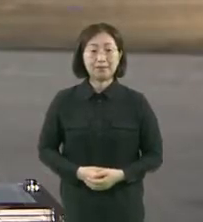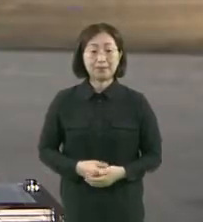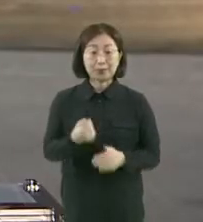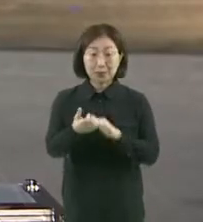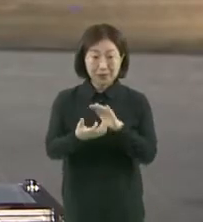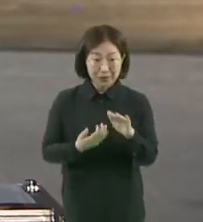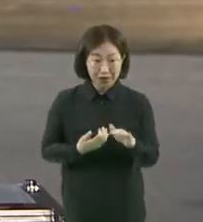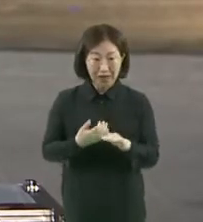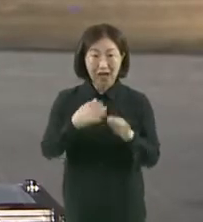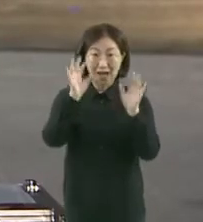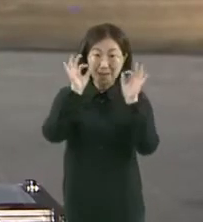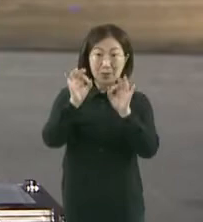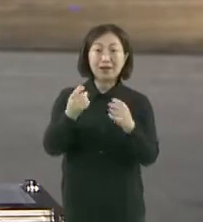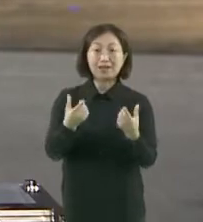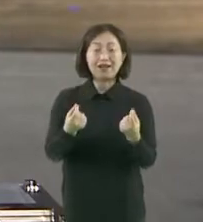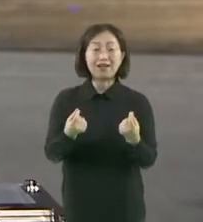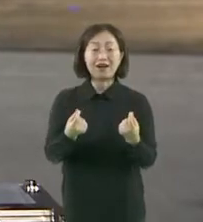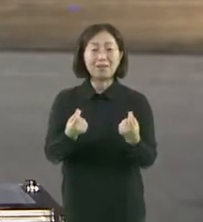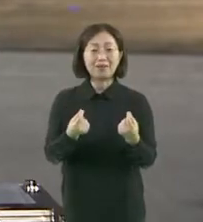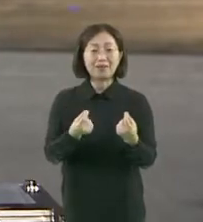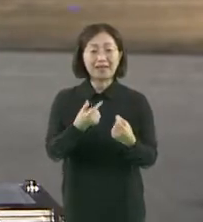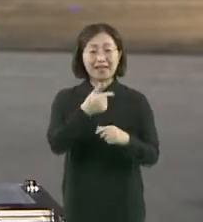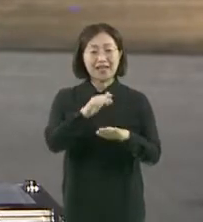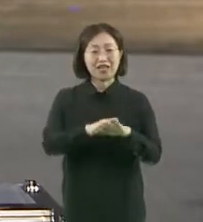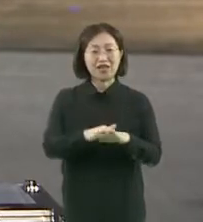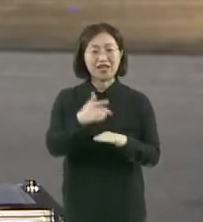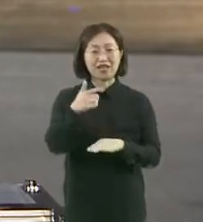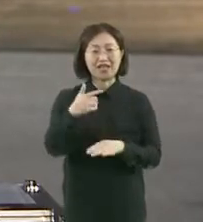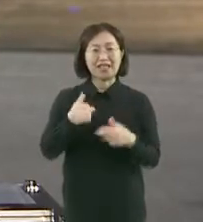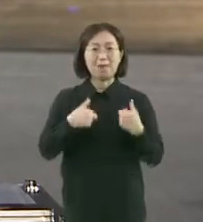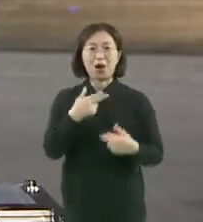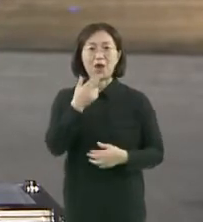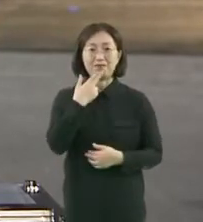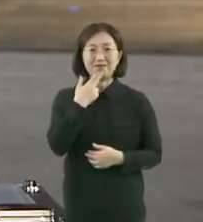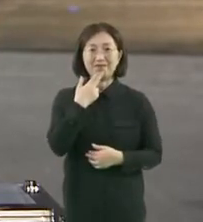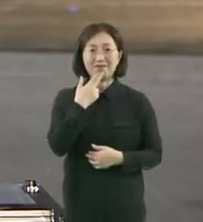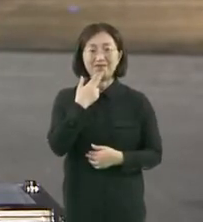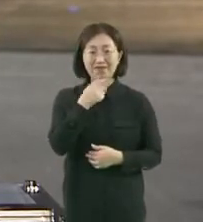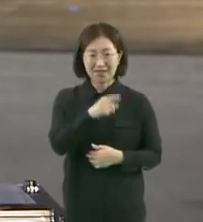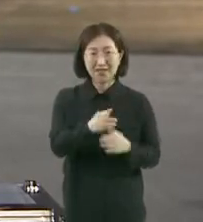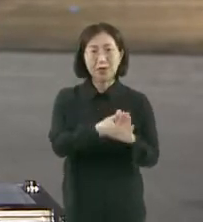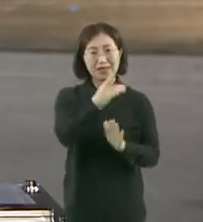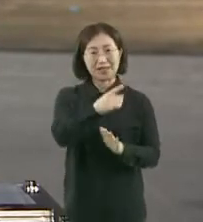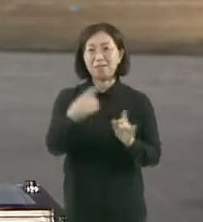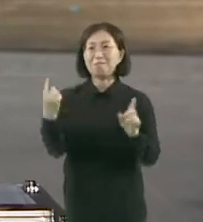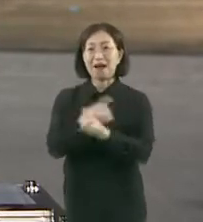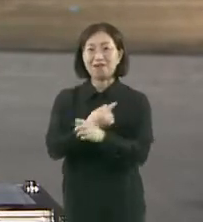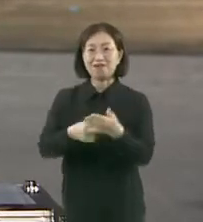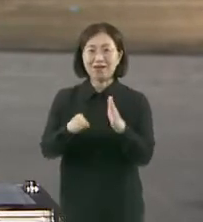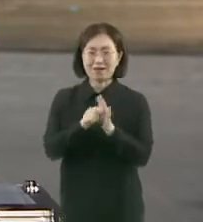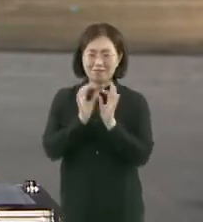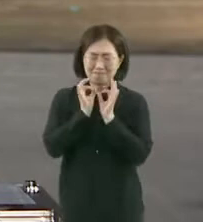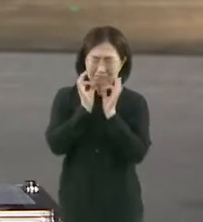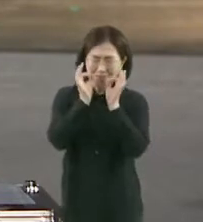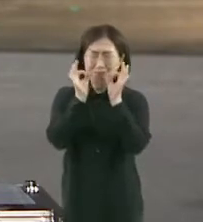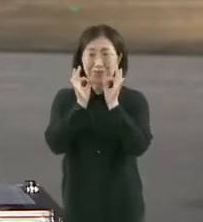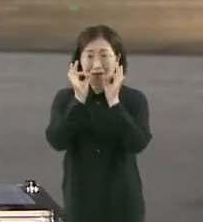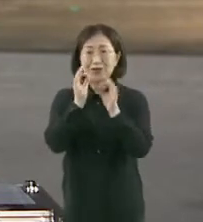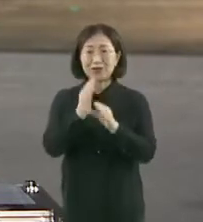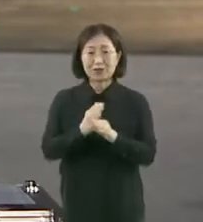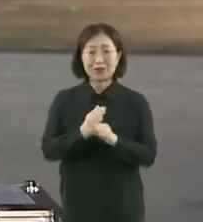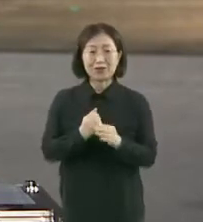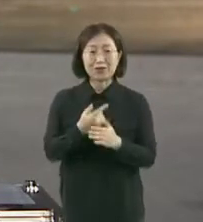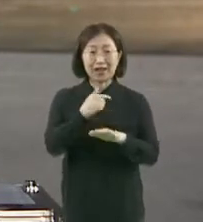앞서 보셨던 것처럼 대전시가 노잼 도시라는 오명을 벗기 위해서 그야말로 눈물겨운 노력을 하고 있습니다.